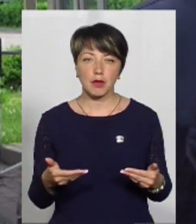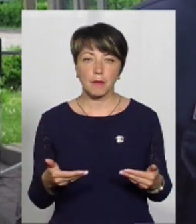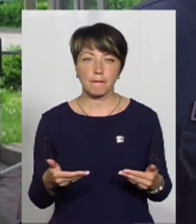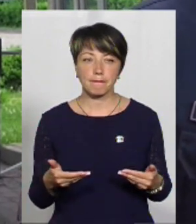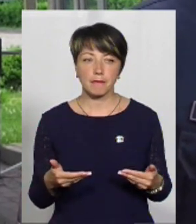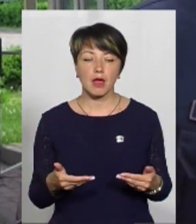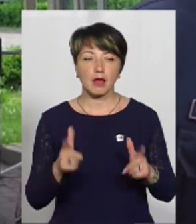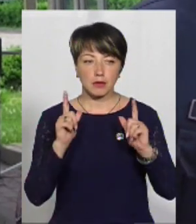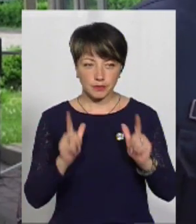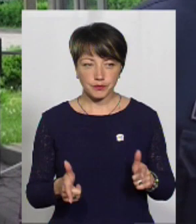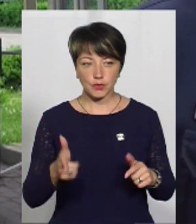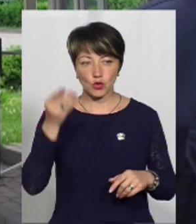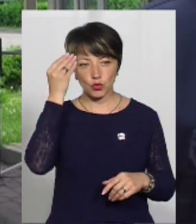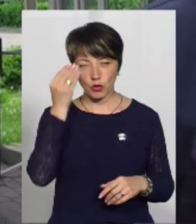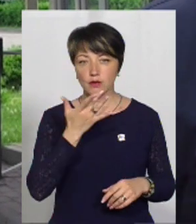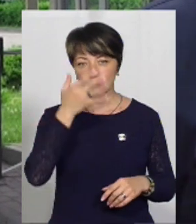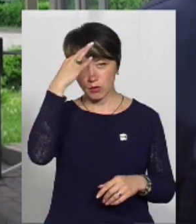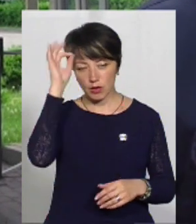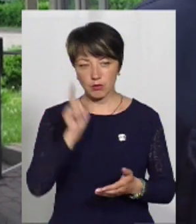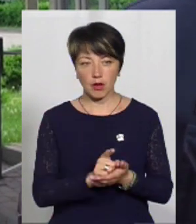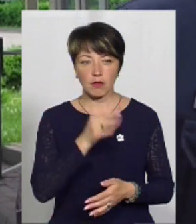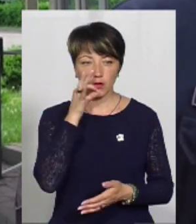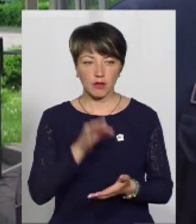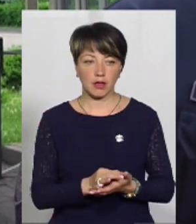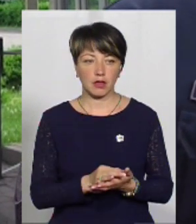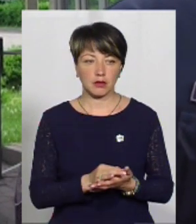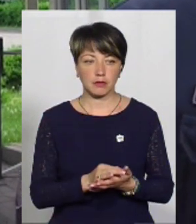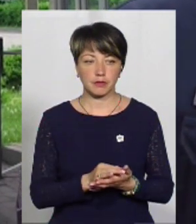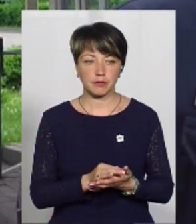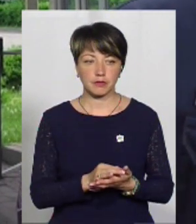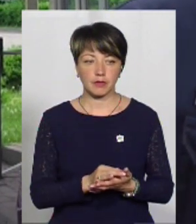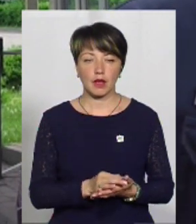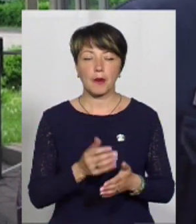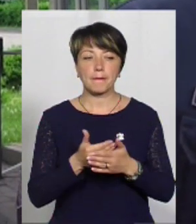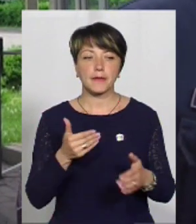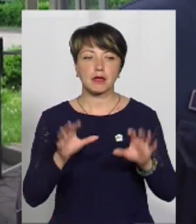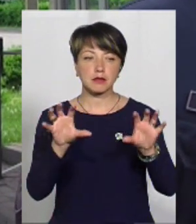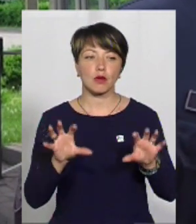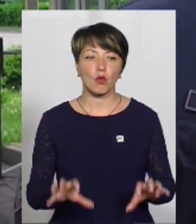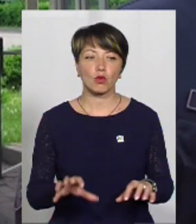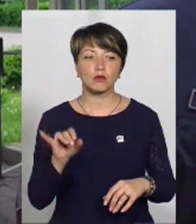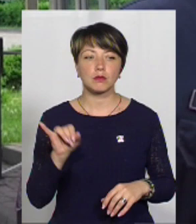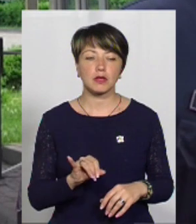поділяємо думку голови Національної поліції, що вони мають відповідати перед законом і